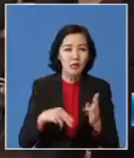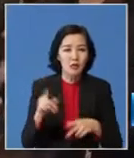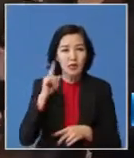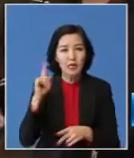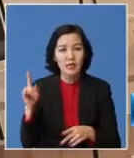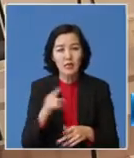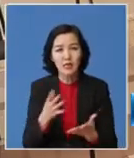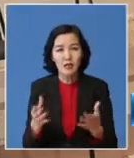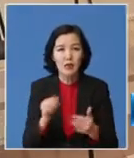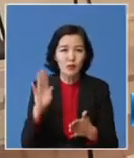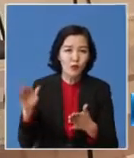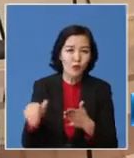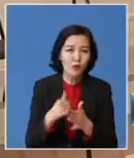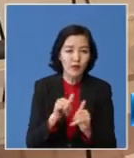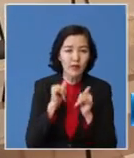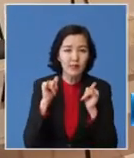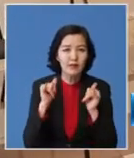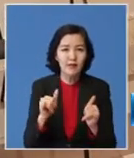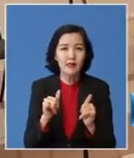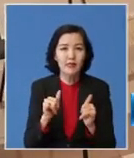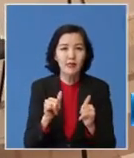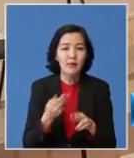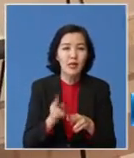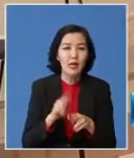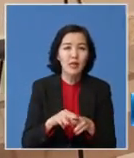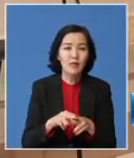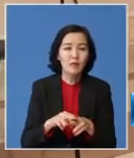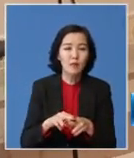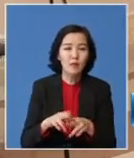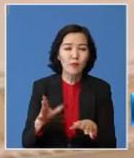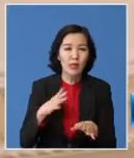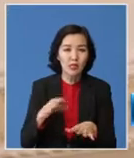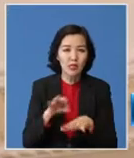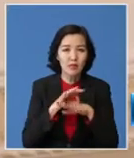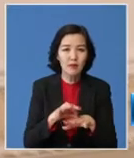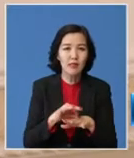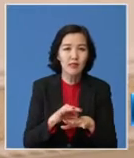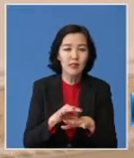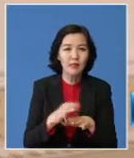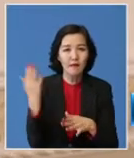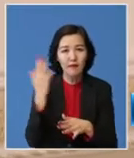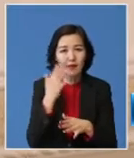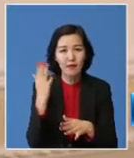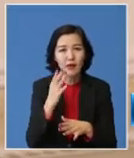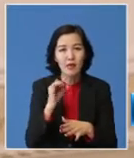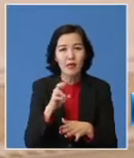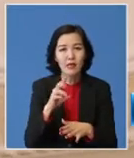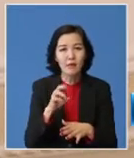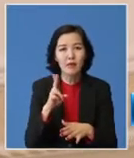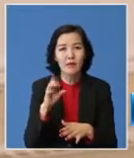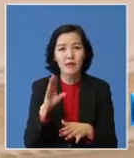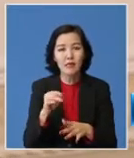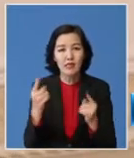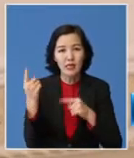получила новый виток развития. В подтверждение этому прошла демонстрация фантастического фильма «Ермек Батыр.